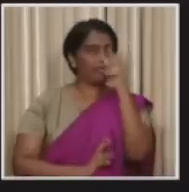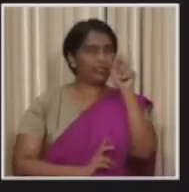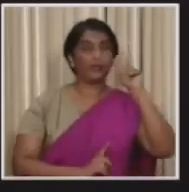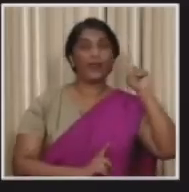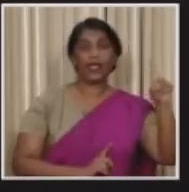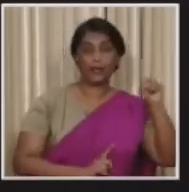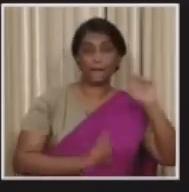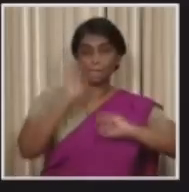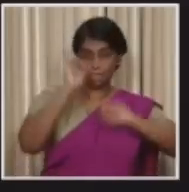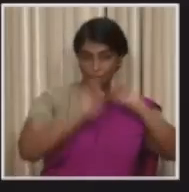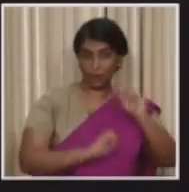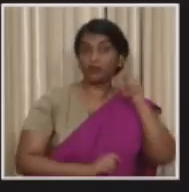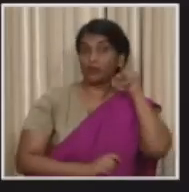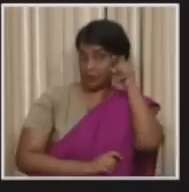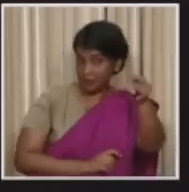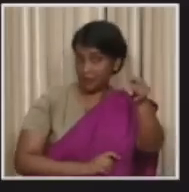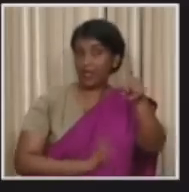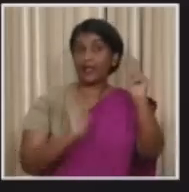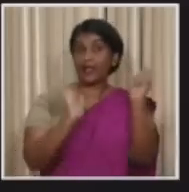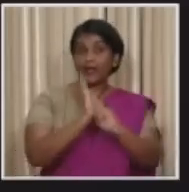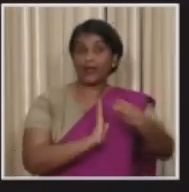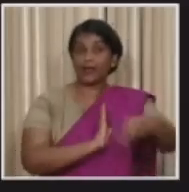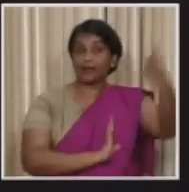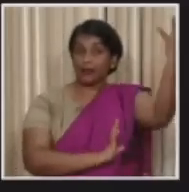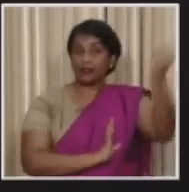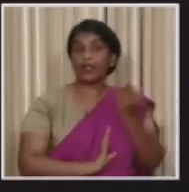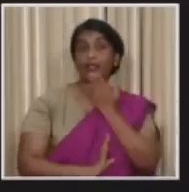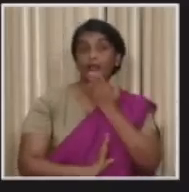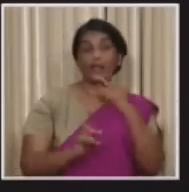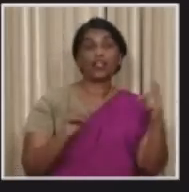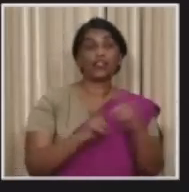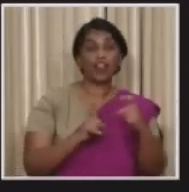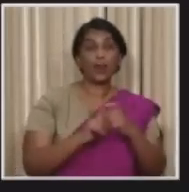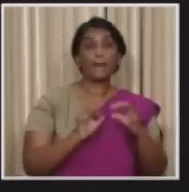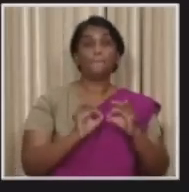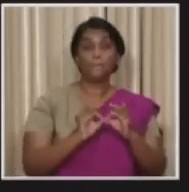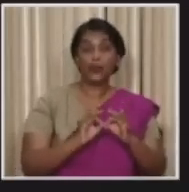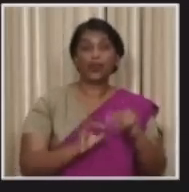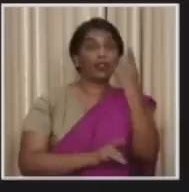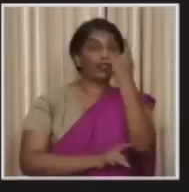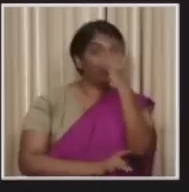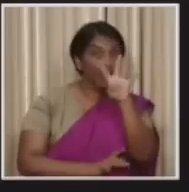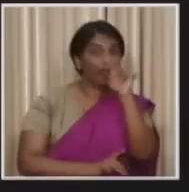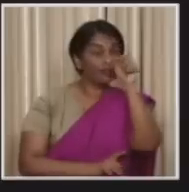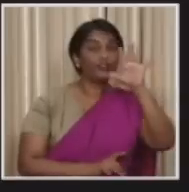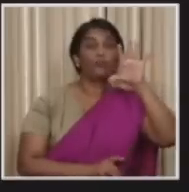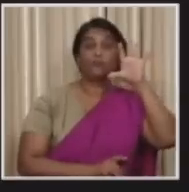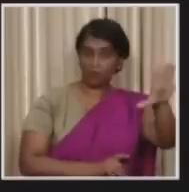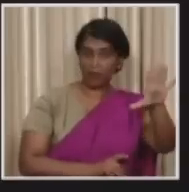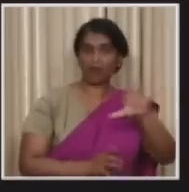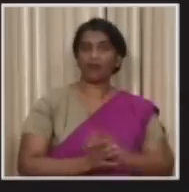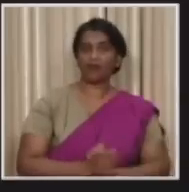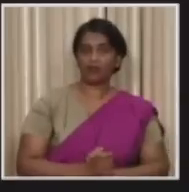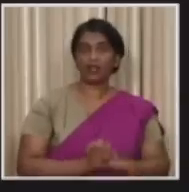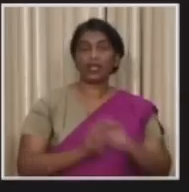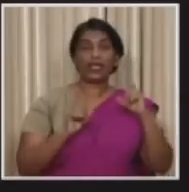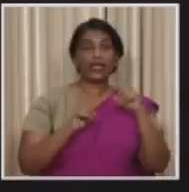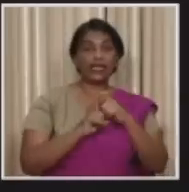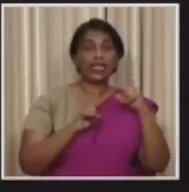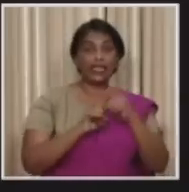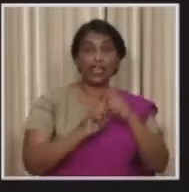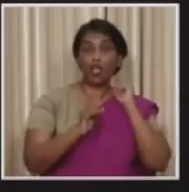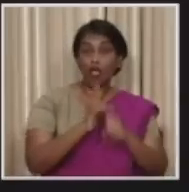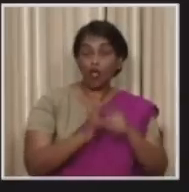2.1%කට. මේගොල්ලෝ ණයට ගත්තා ඇමරිකානු ඩොලර් බිලියන 14.5ක්. DDO වලින්